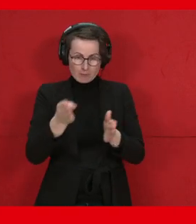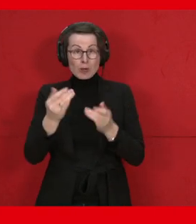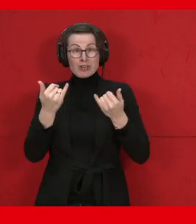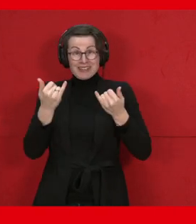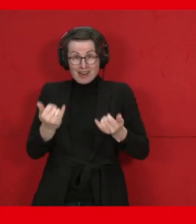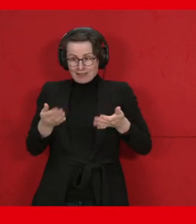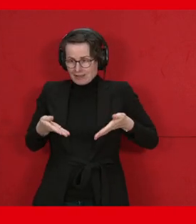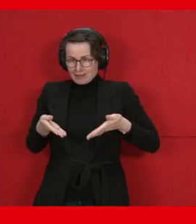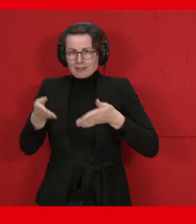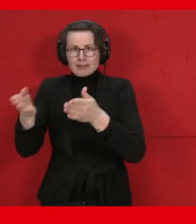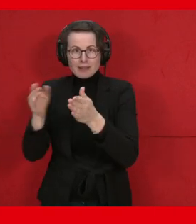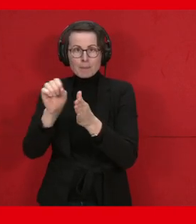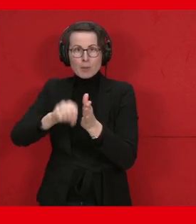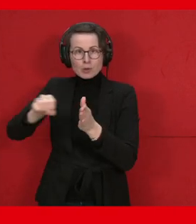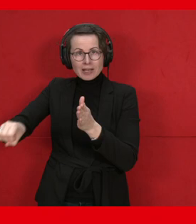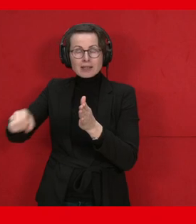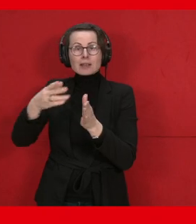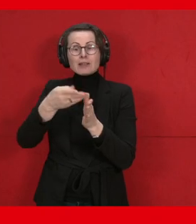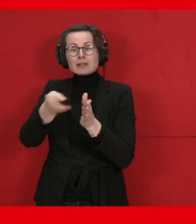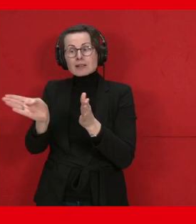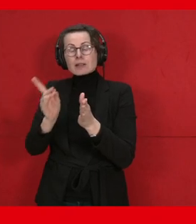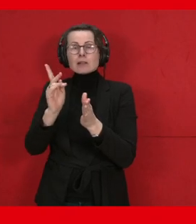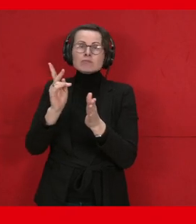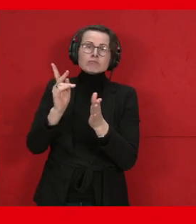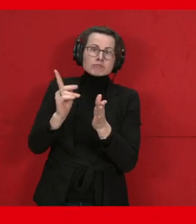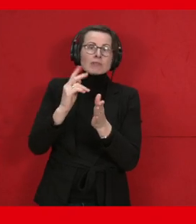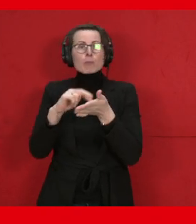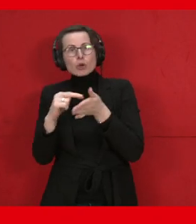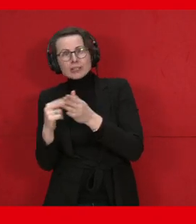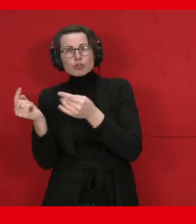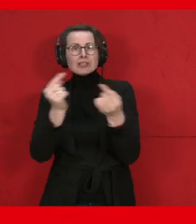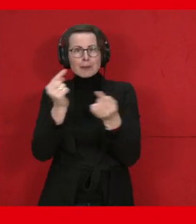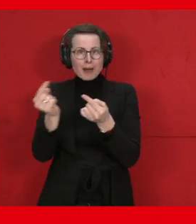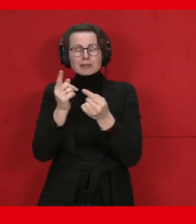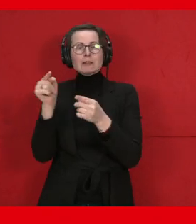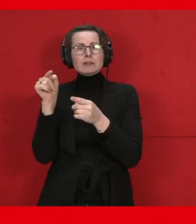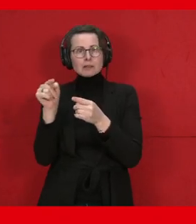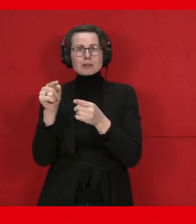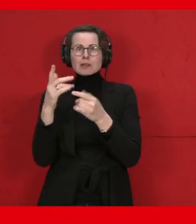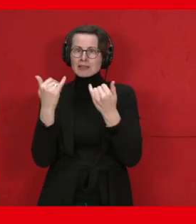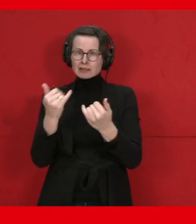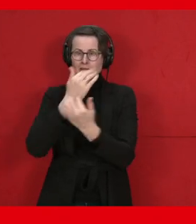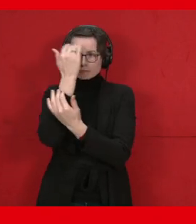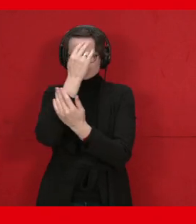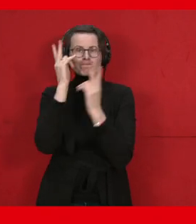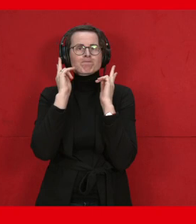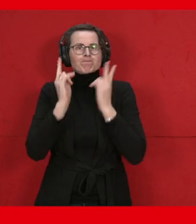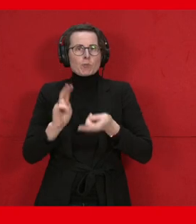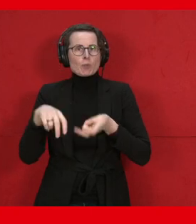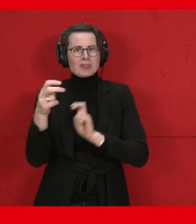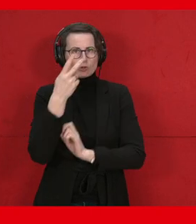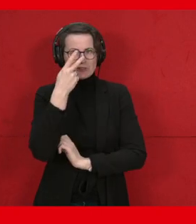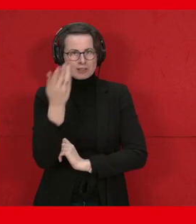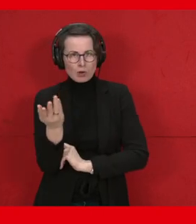frei ist, um auch einige der, wenn man sehr aufgeheizten politischen Debatten jetzt in eine Machbarkeit zu führen. Einige Dinge